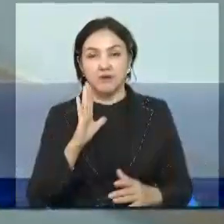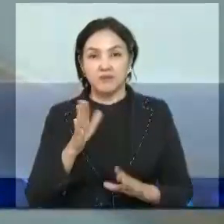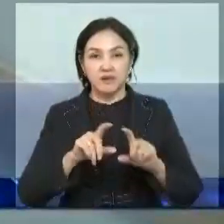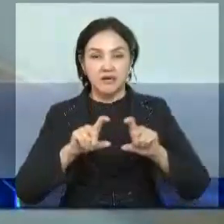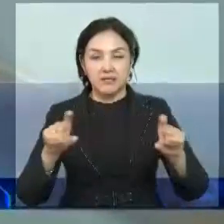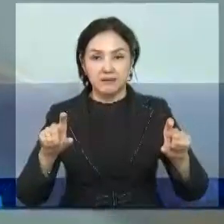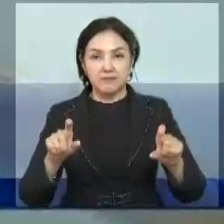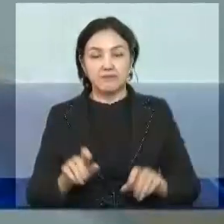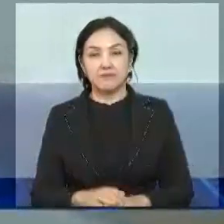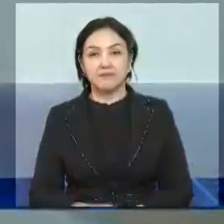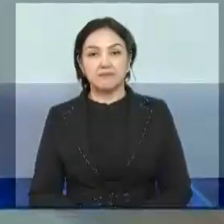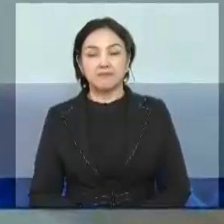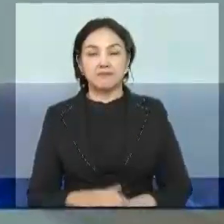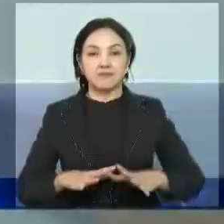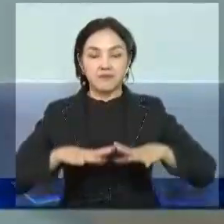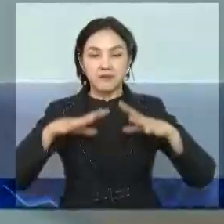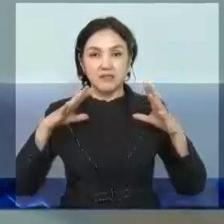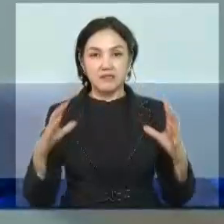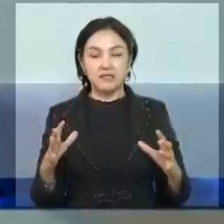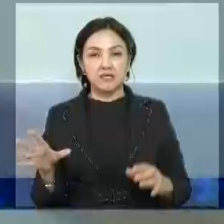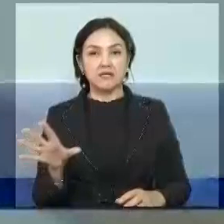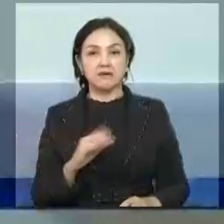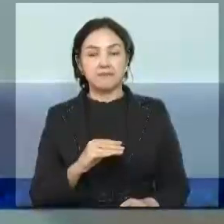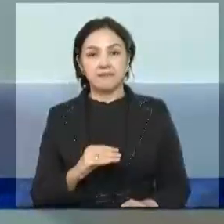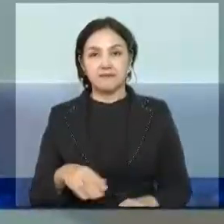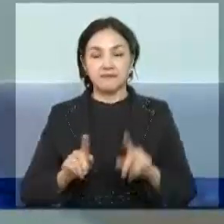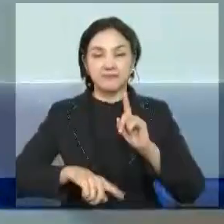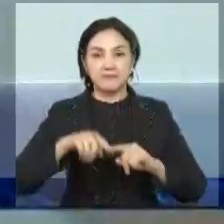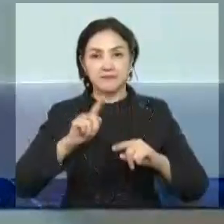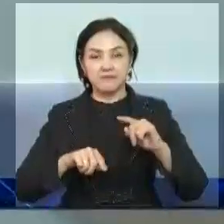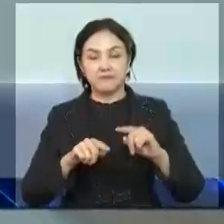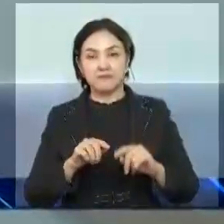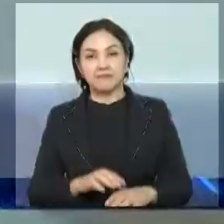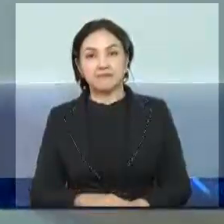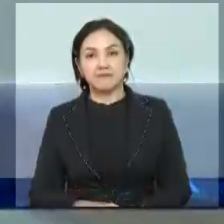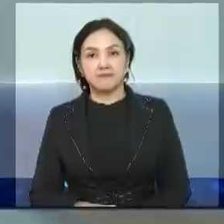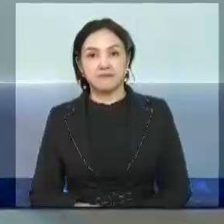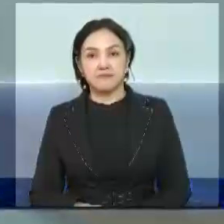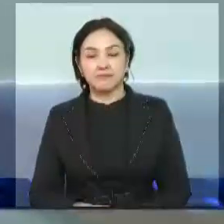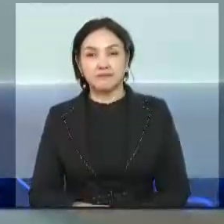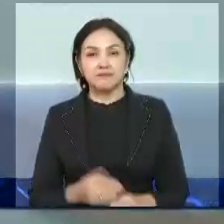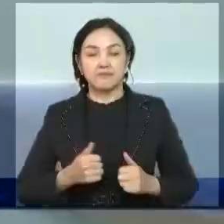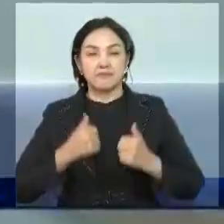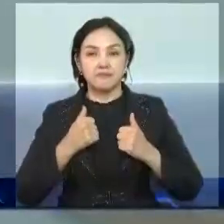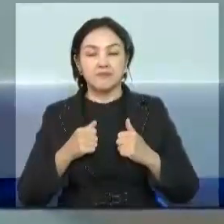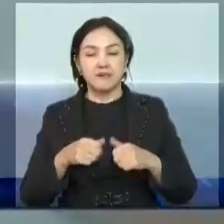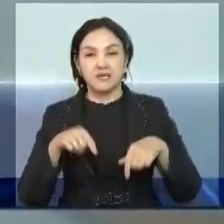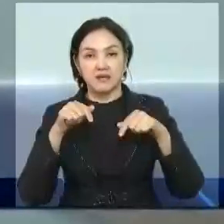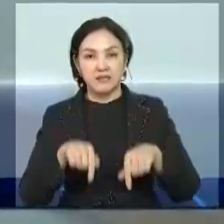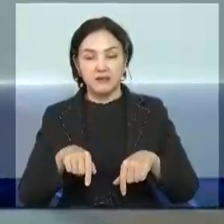здания пошире потому что все родители старатся